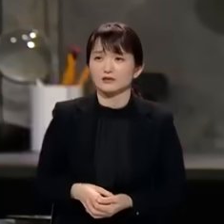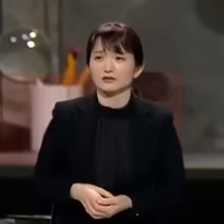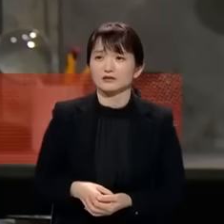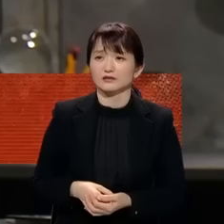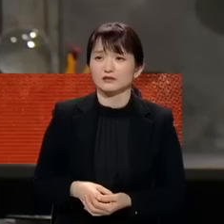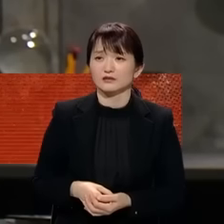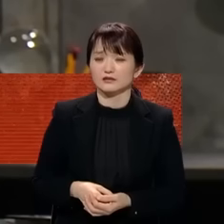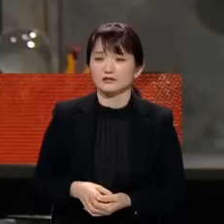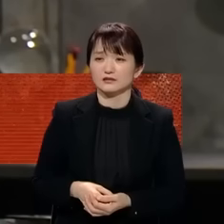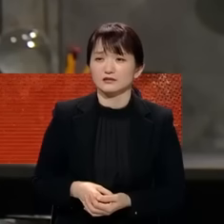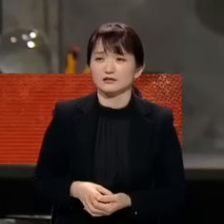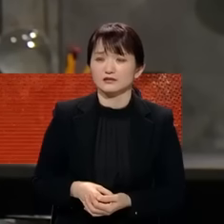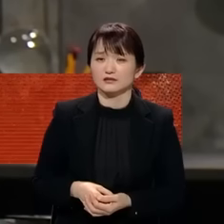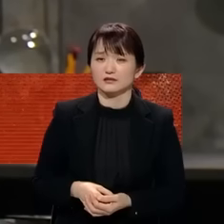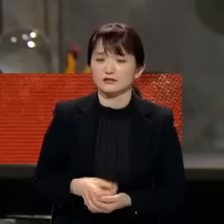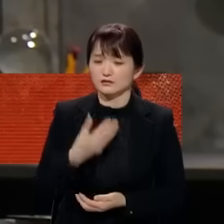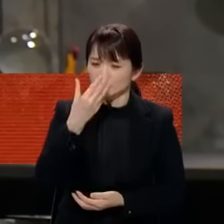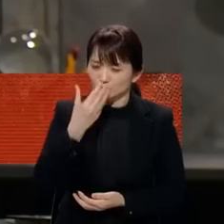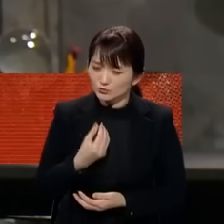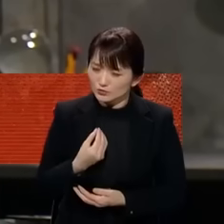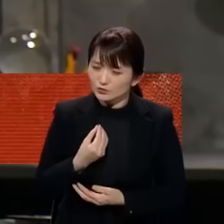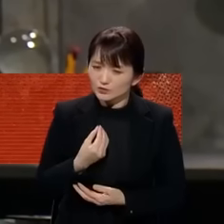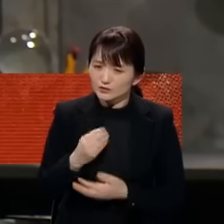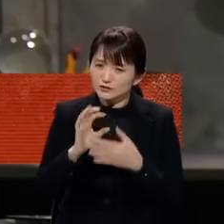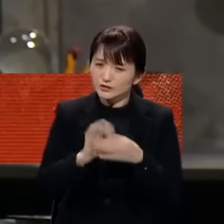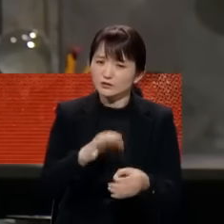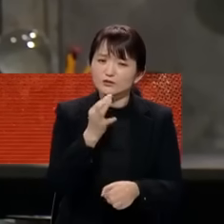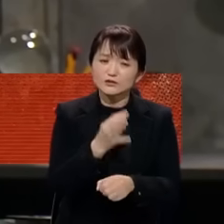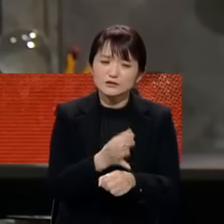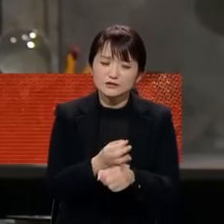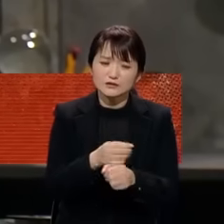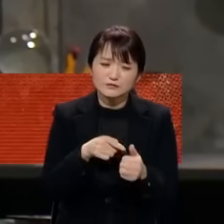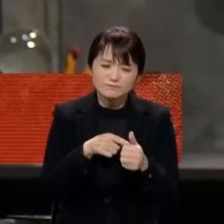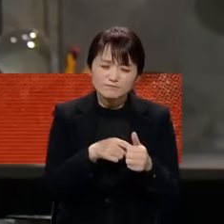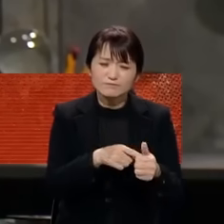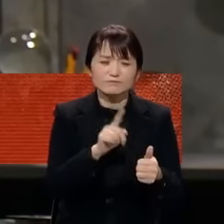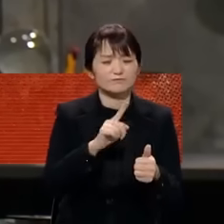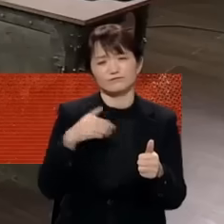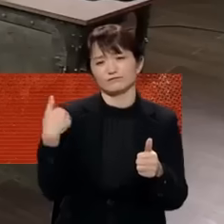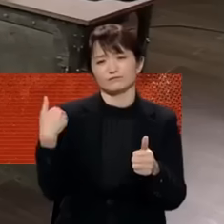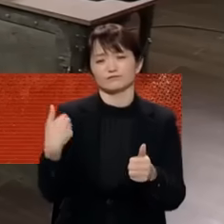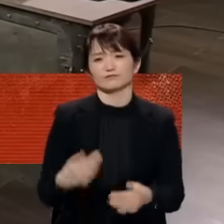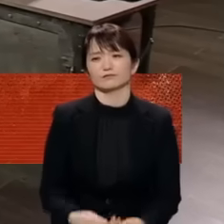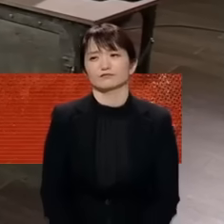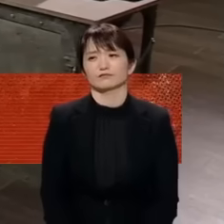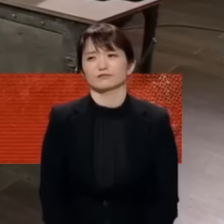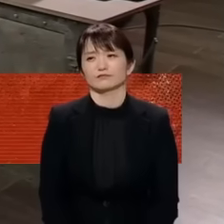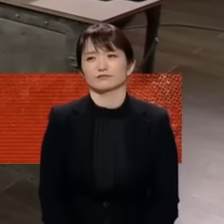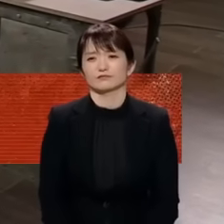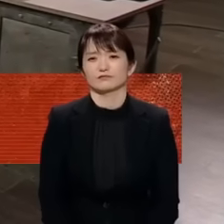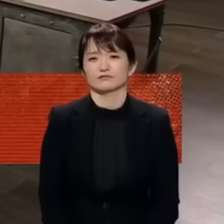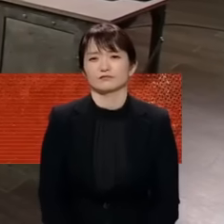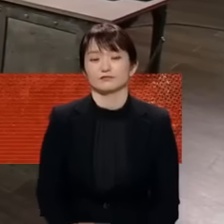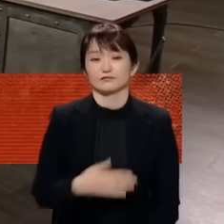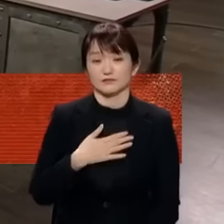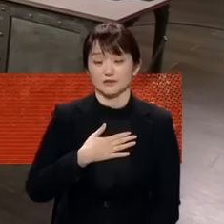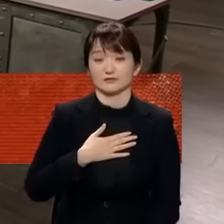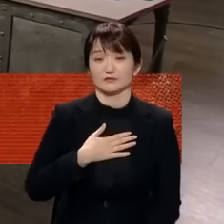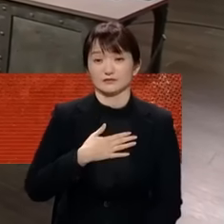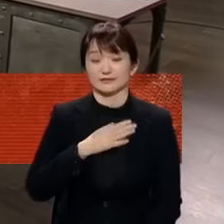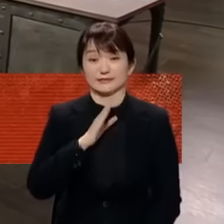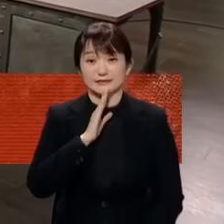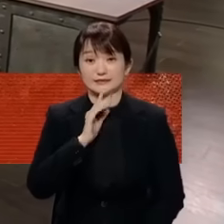좋지 않나요 음료수를 자꾸 고집하는게 이해가 안 되네요 자 교수님네 저는 사실 이해는 돼요